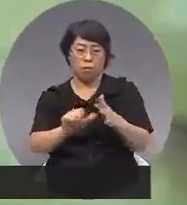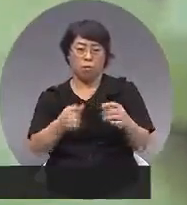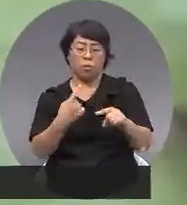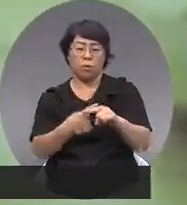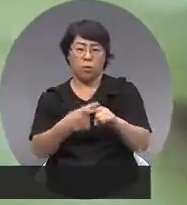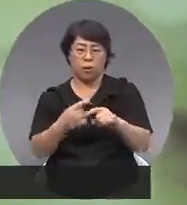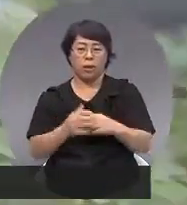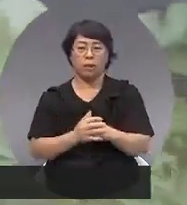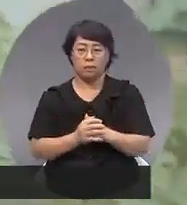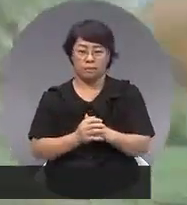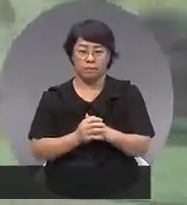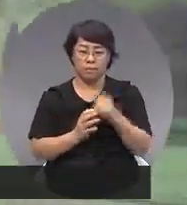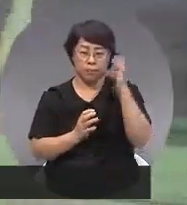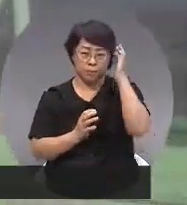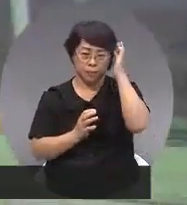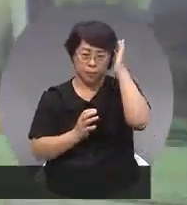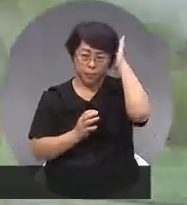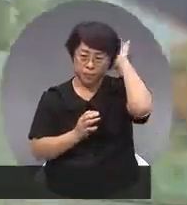김훈 초 기자입니다